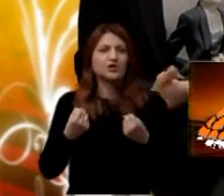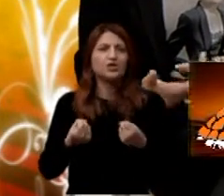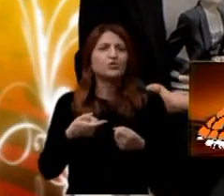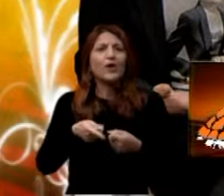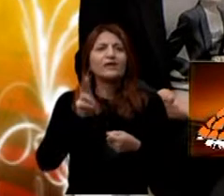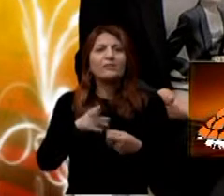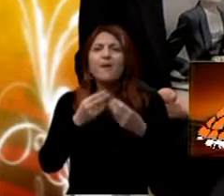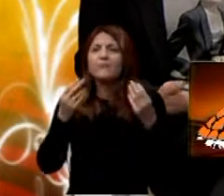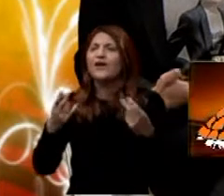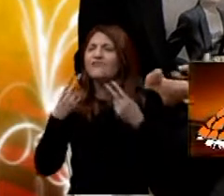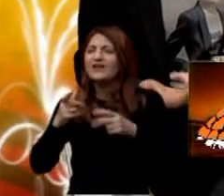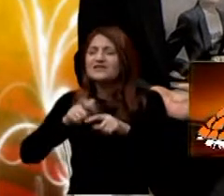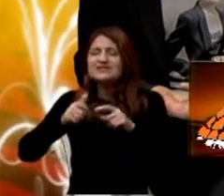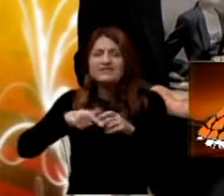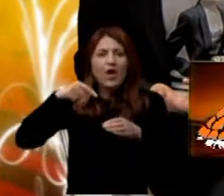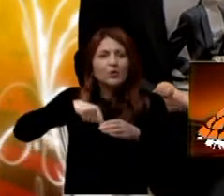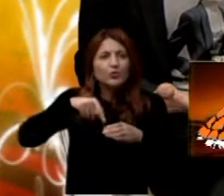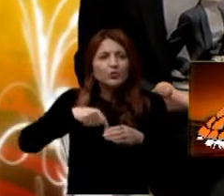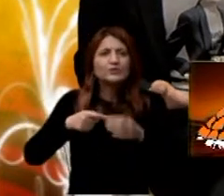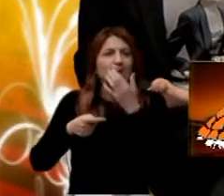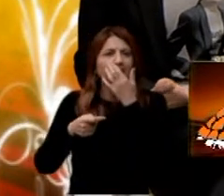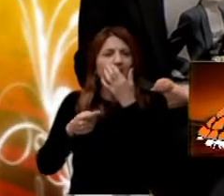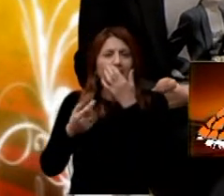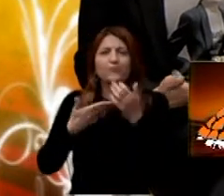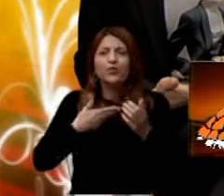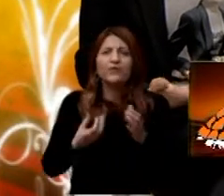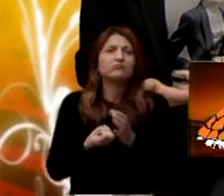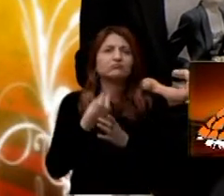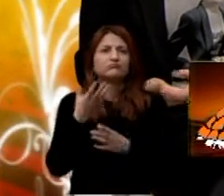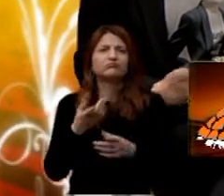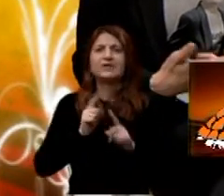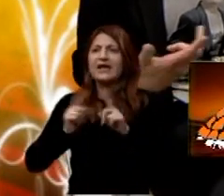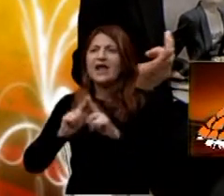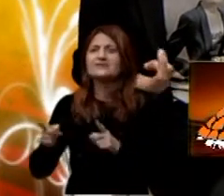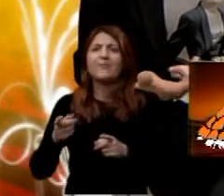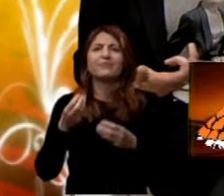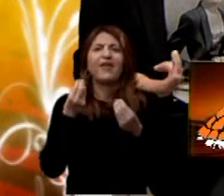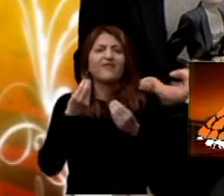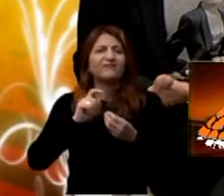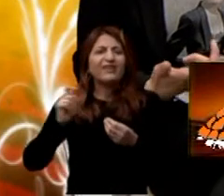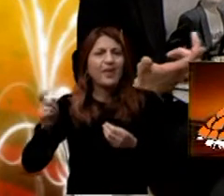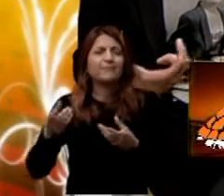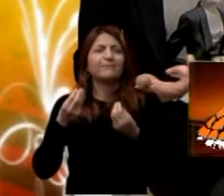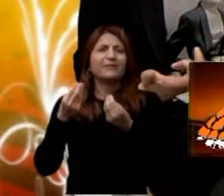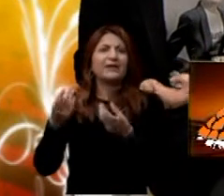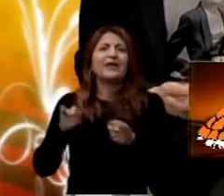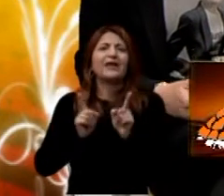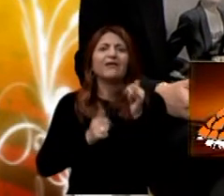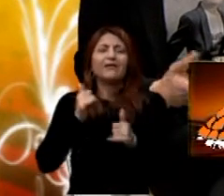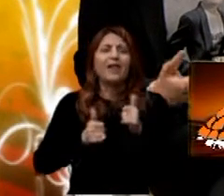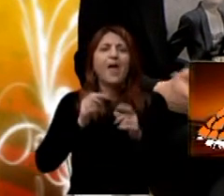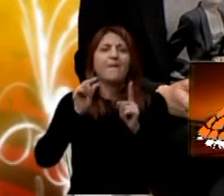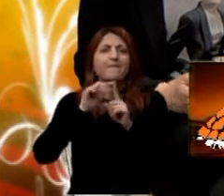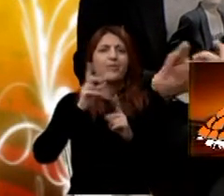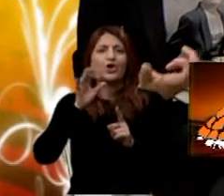brojne vrijedne nutrijente, znači dodatne izvore bilo raznih vitamina, bilo proteina ili svega onoga